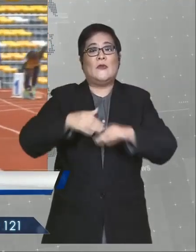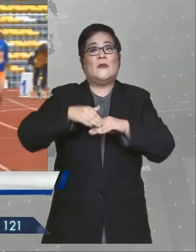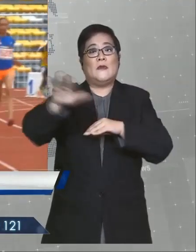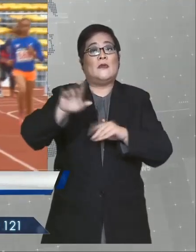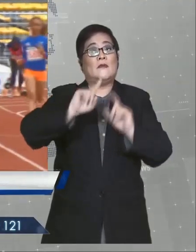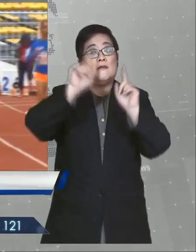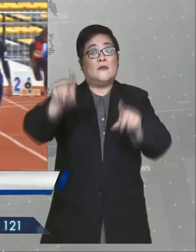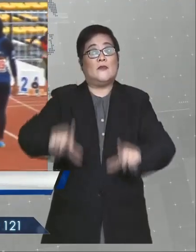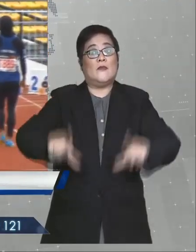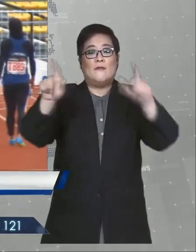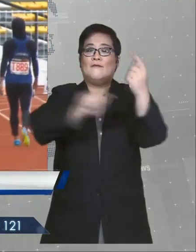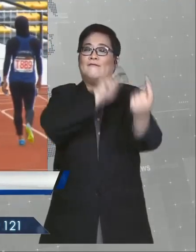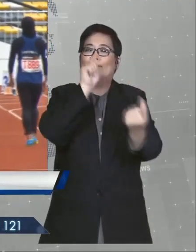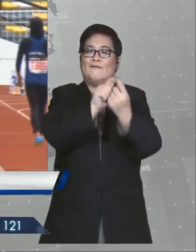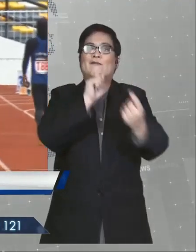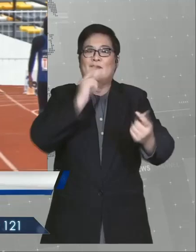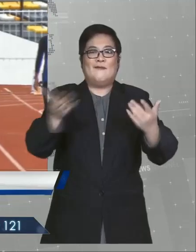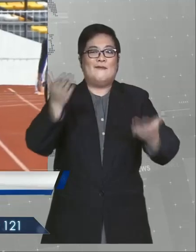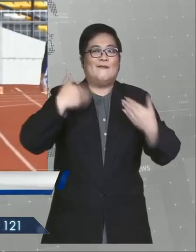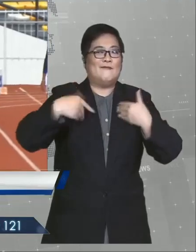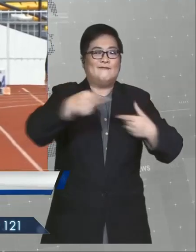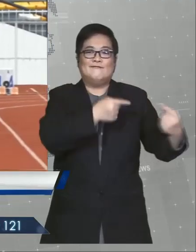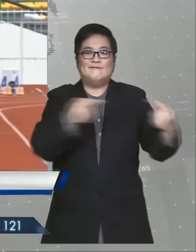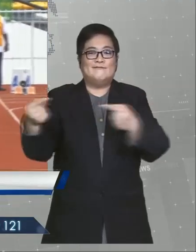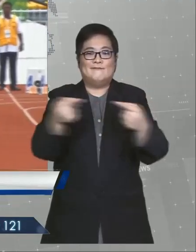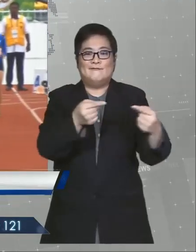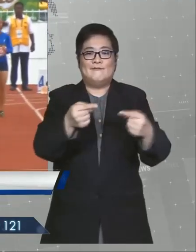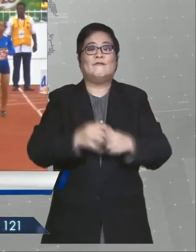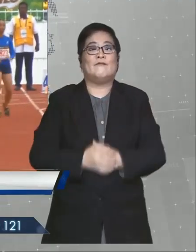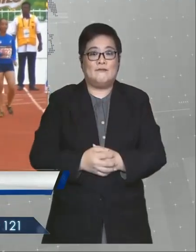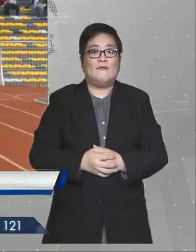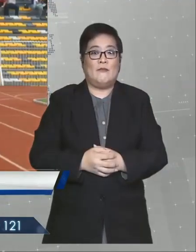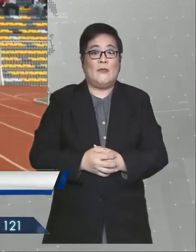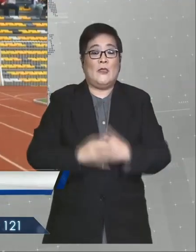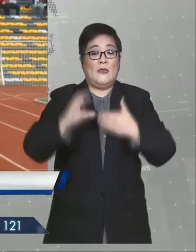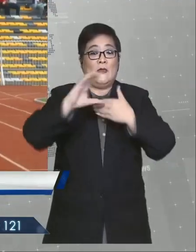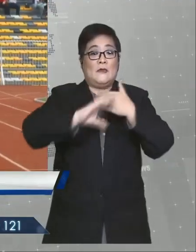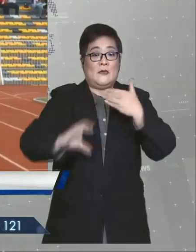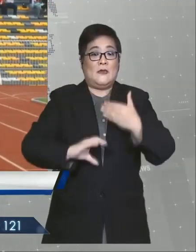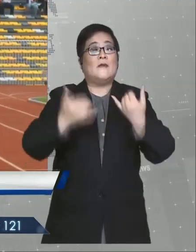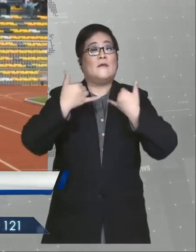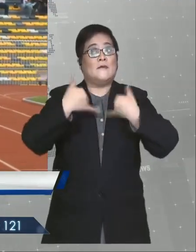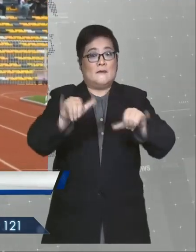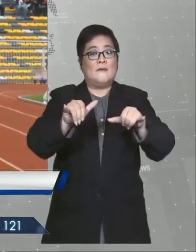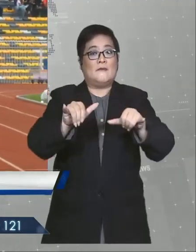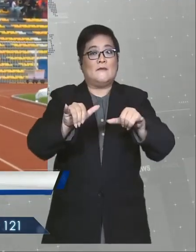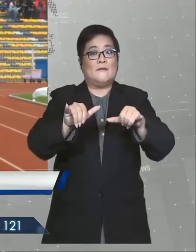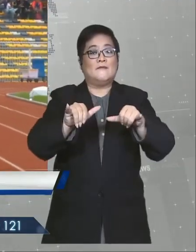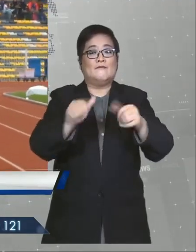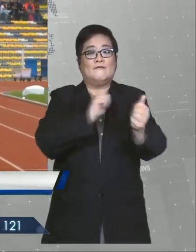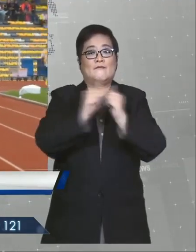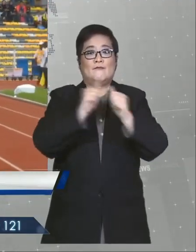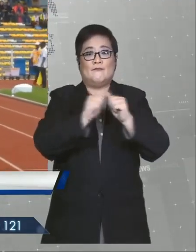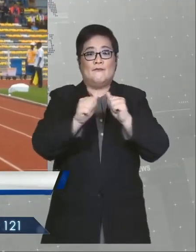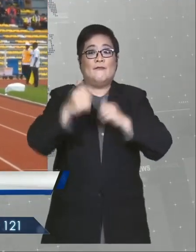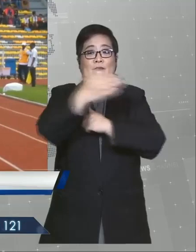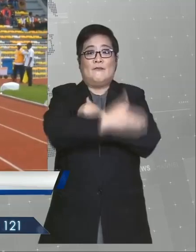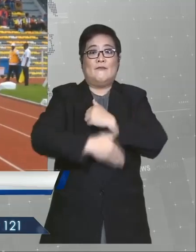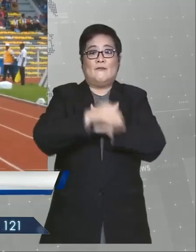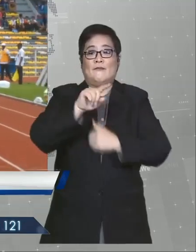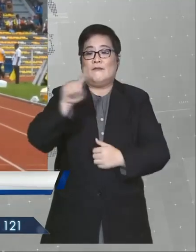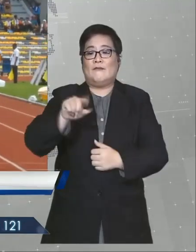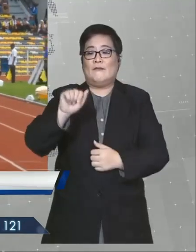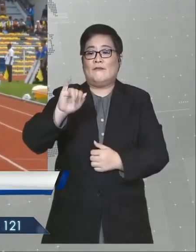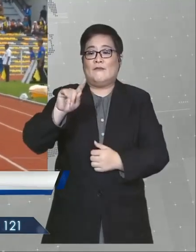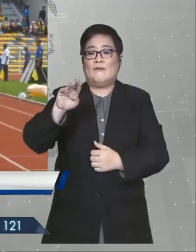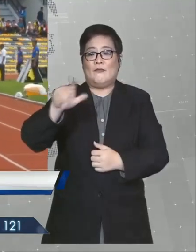adalah tepat biarpun terdapat pertikaian berhubung perkara itu. Dengan kecederaan yang masih membelenggu jago pecut wanita negara Zaidatul Husnia Zulkifli